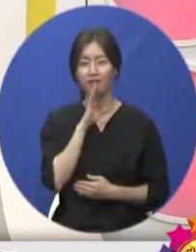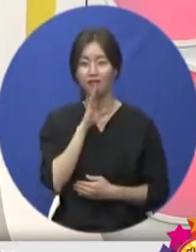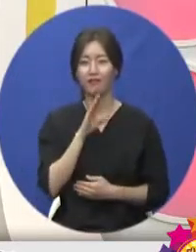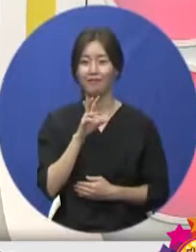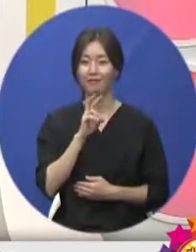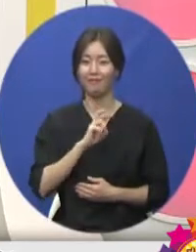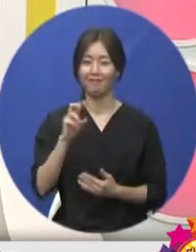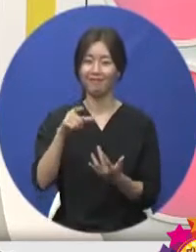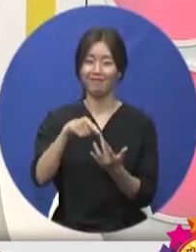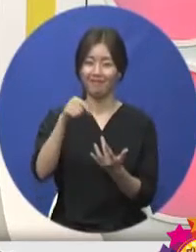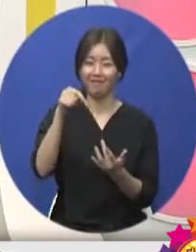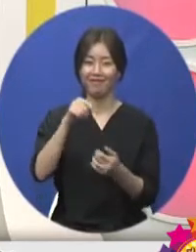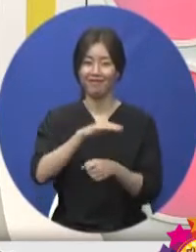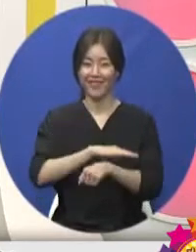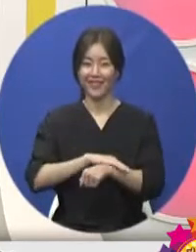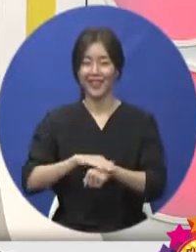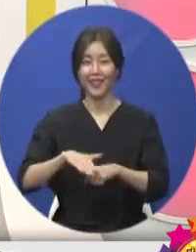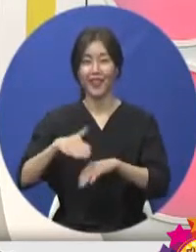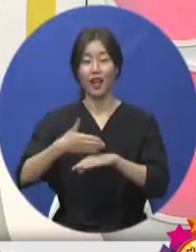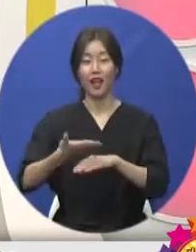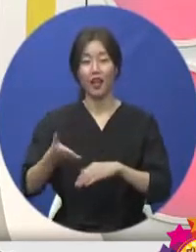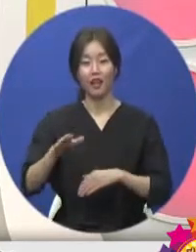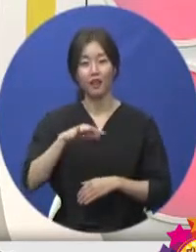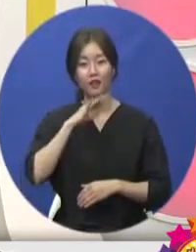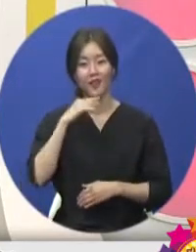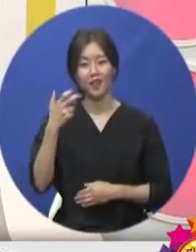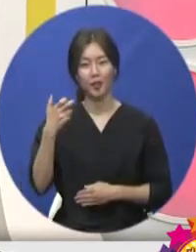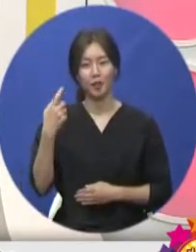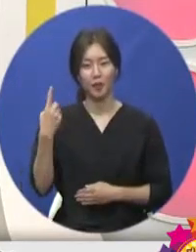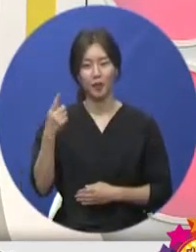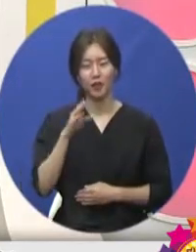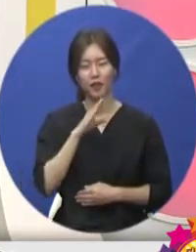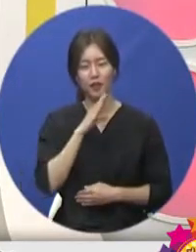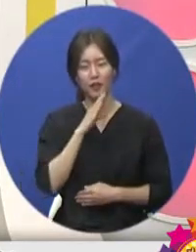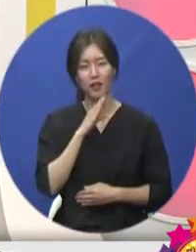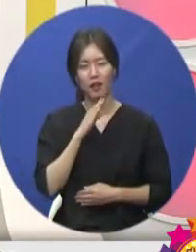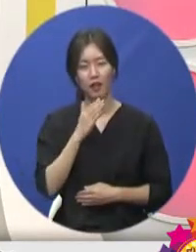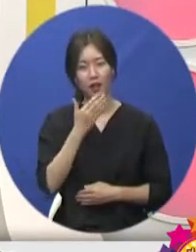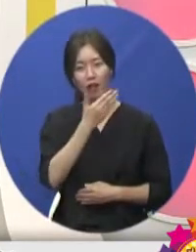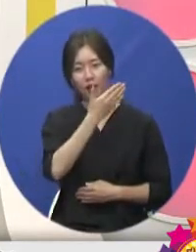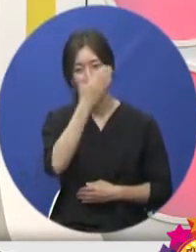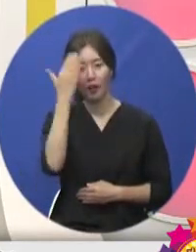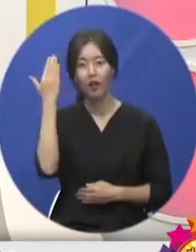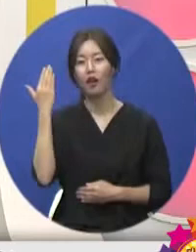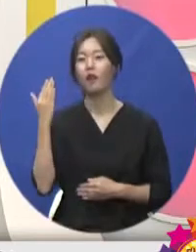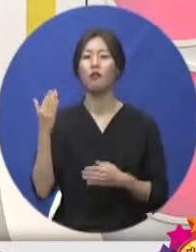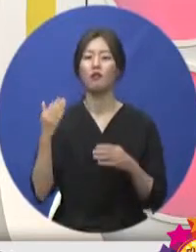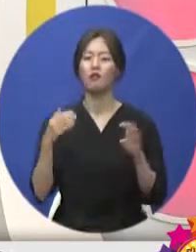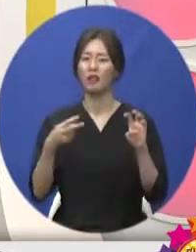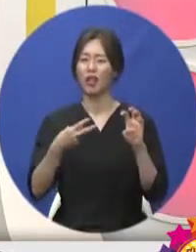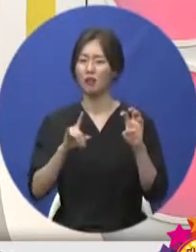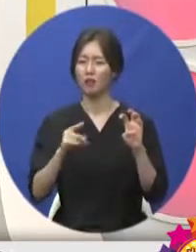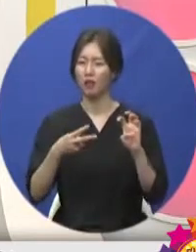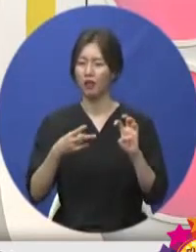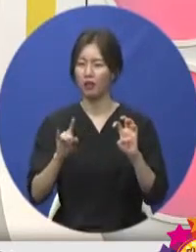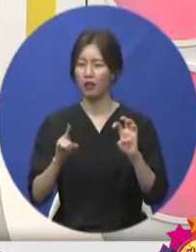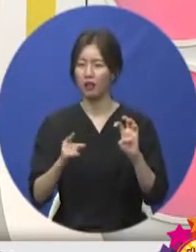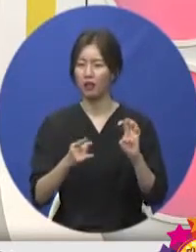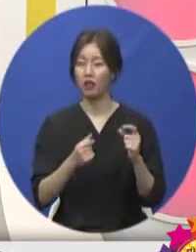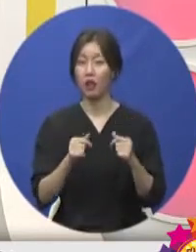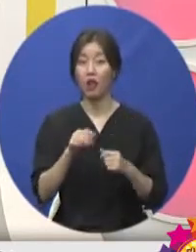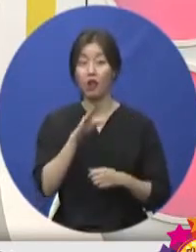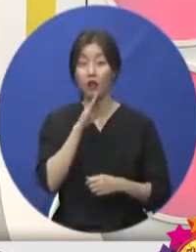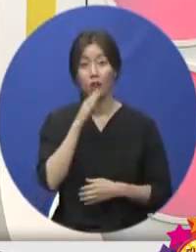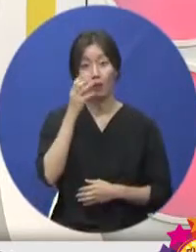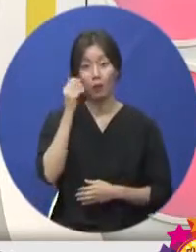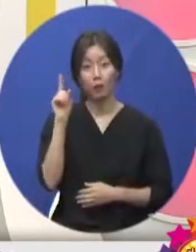신청을 해주셔서. 그러니까요. 근데 71세인데 목소리가 정말 진짜 40대. 목소리. 이상하게도